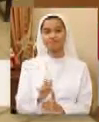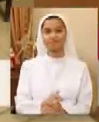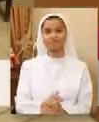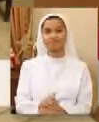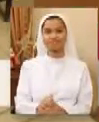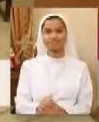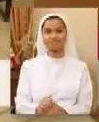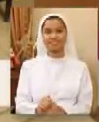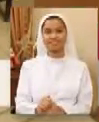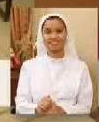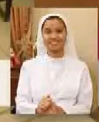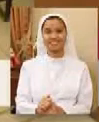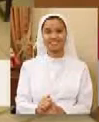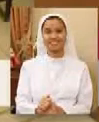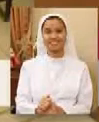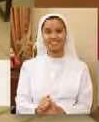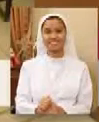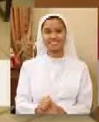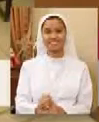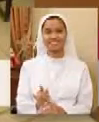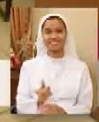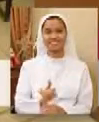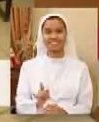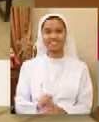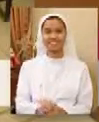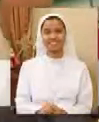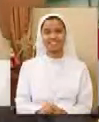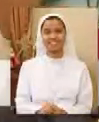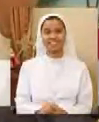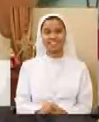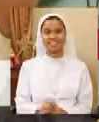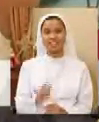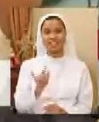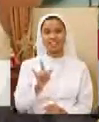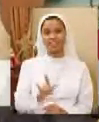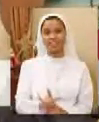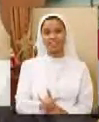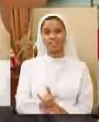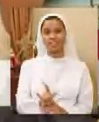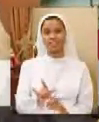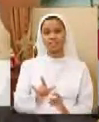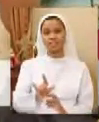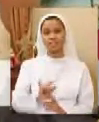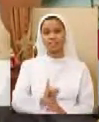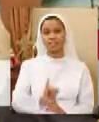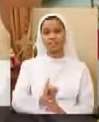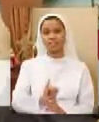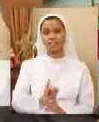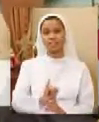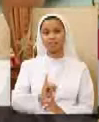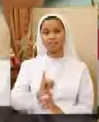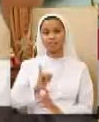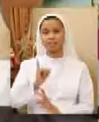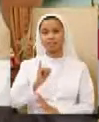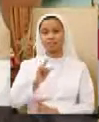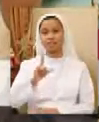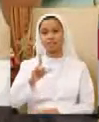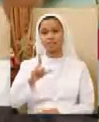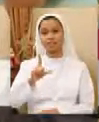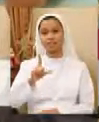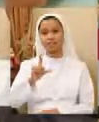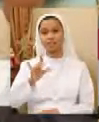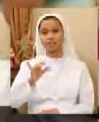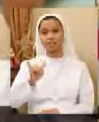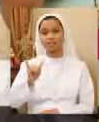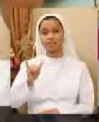aalis. Kasi ito. Commercial pa. Ayun eh. Ayun pala. I. Di ba si Sir? I.